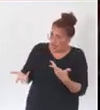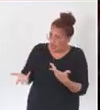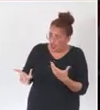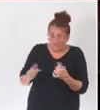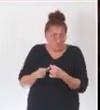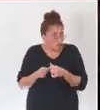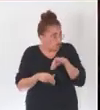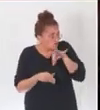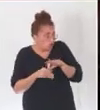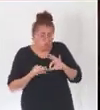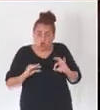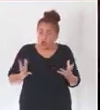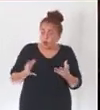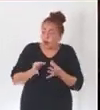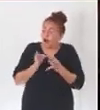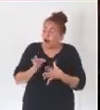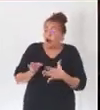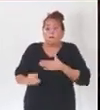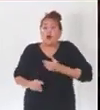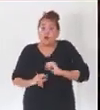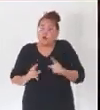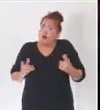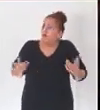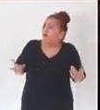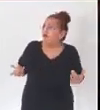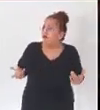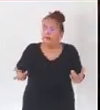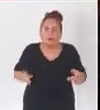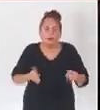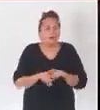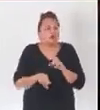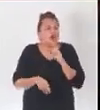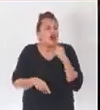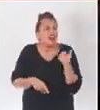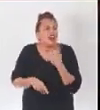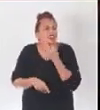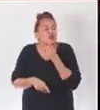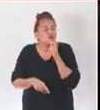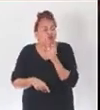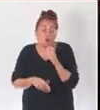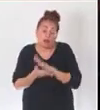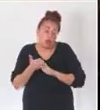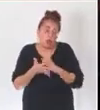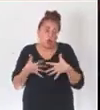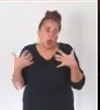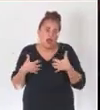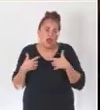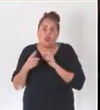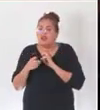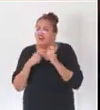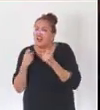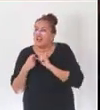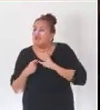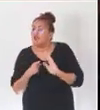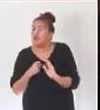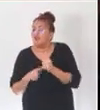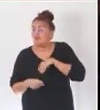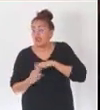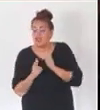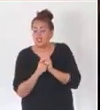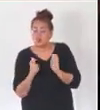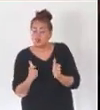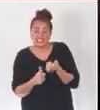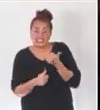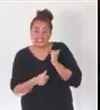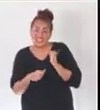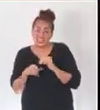voter. Et une dernière chose, la brutalisation aussi, je tiens à le dire parce que je suis très en colère, la brutalisation des institutions, c'est aussi le refus hier par